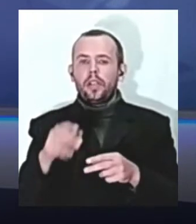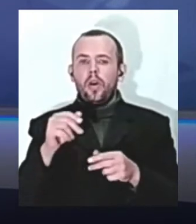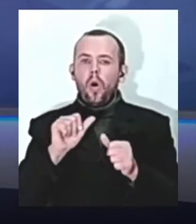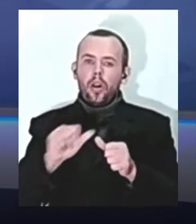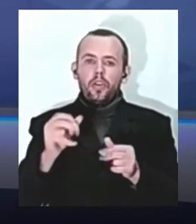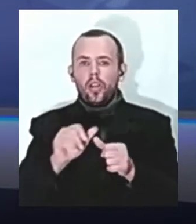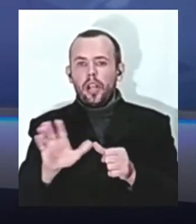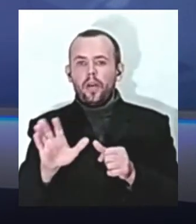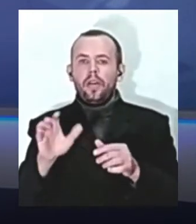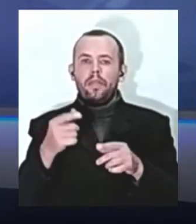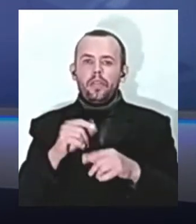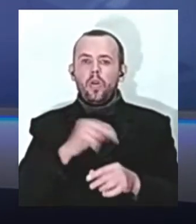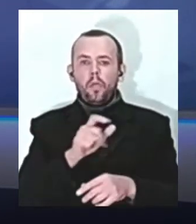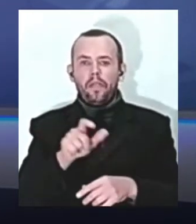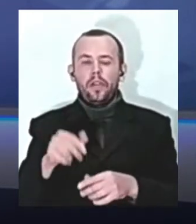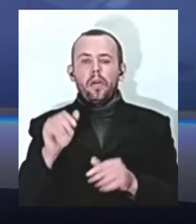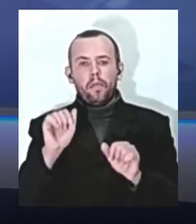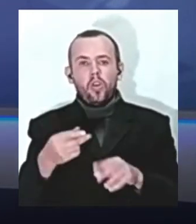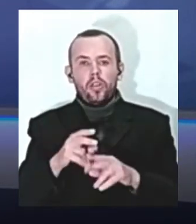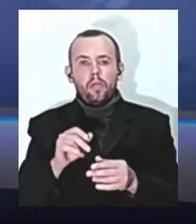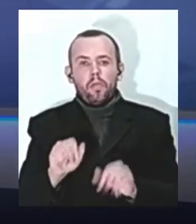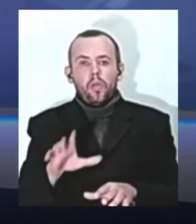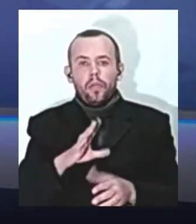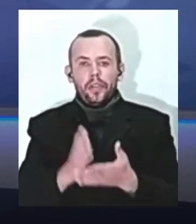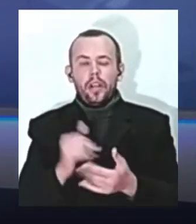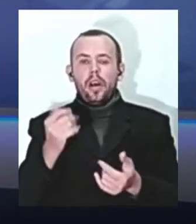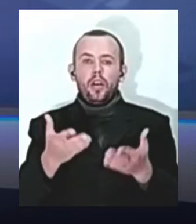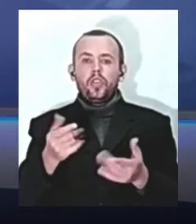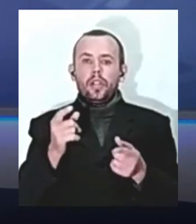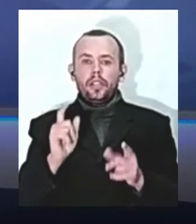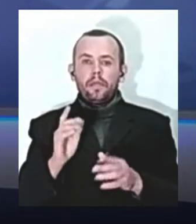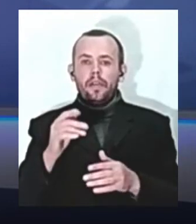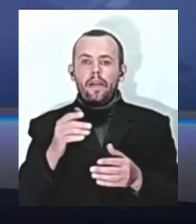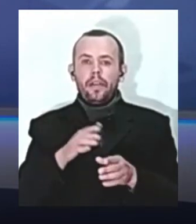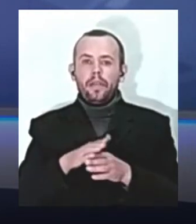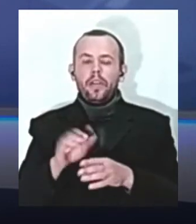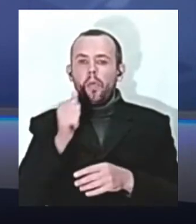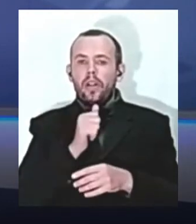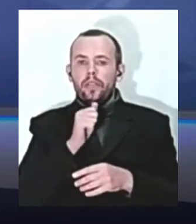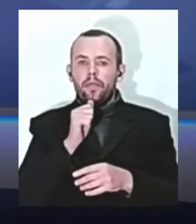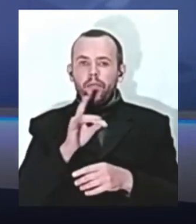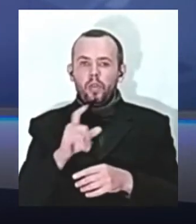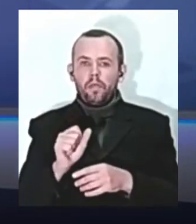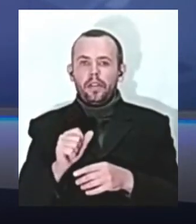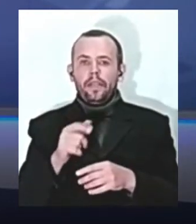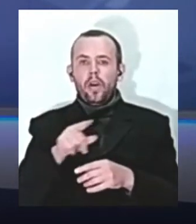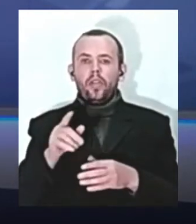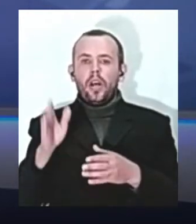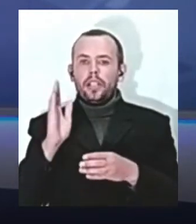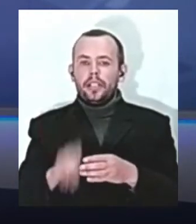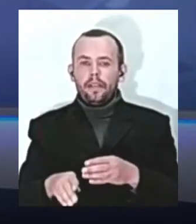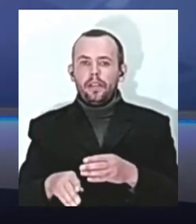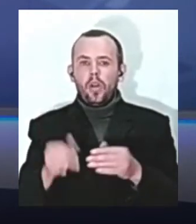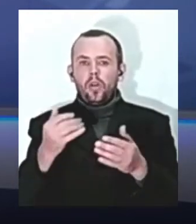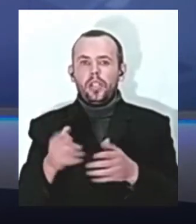сільгоспвиробників. Можливо, це так і є. Але якщо насамперед була ця спроба і вона завершилася ось таким